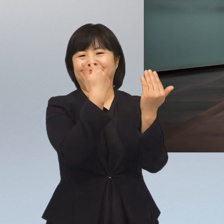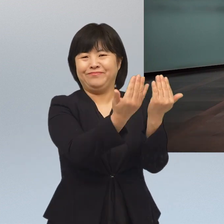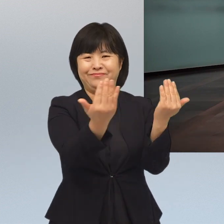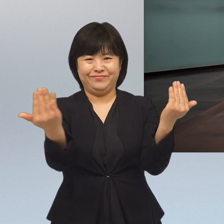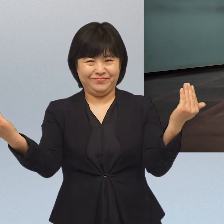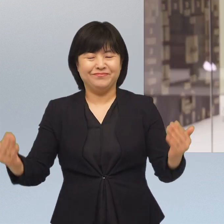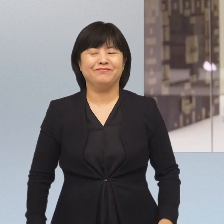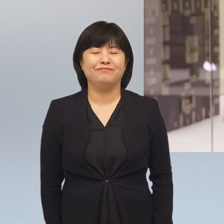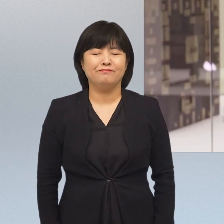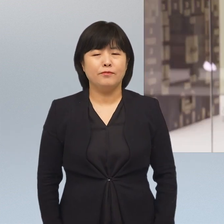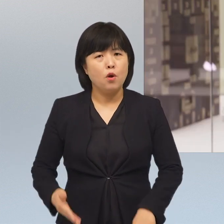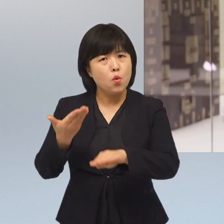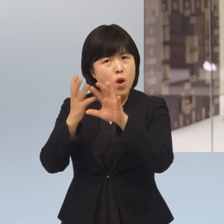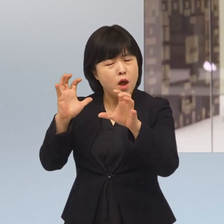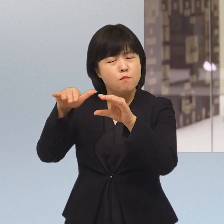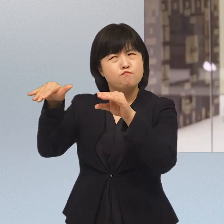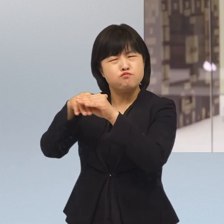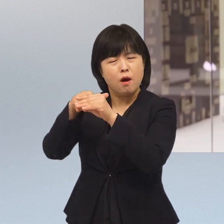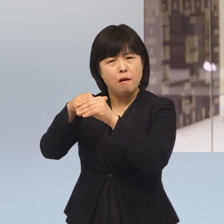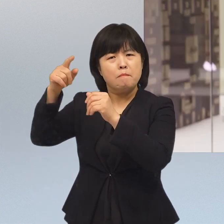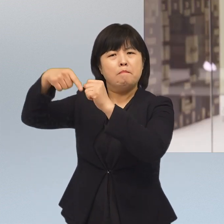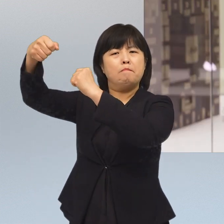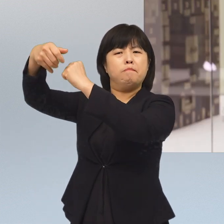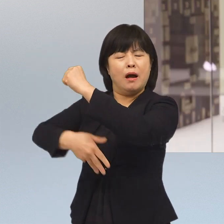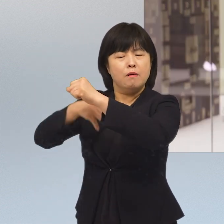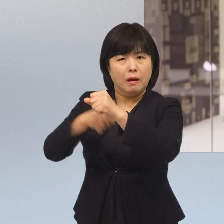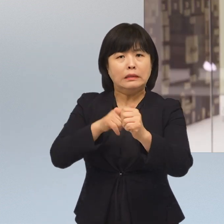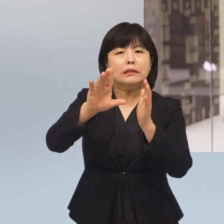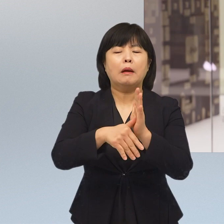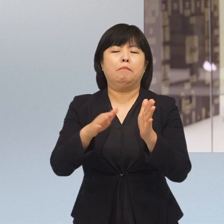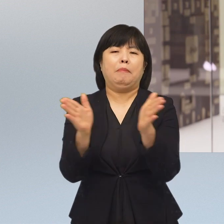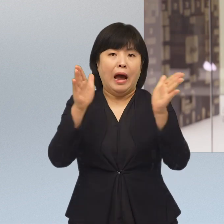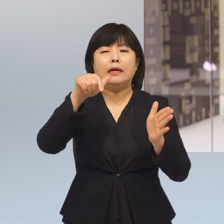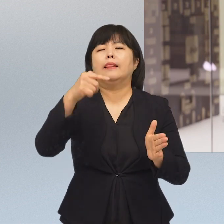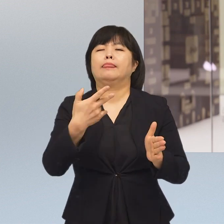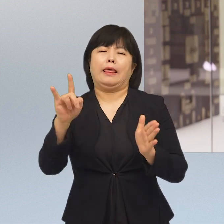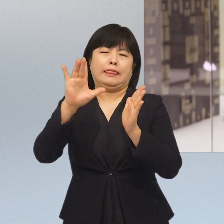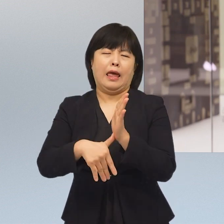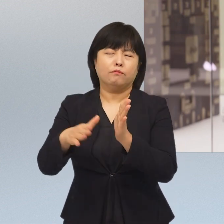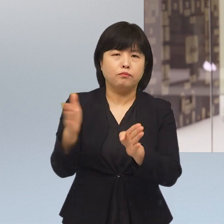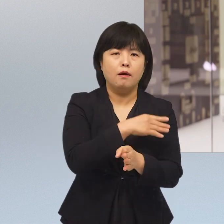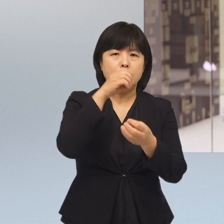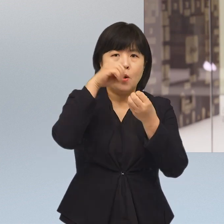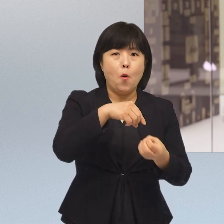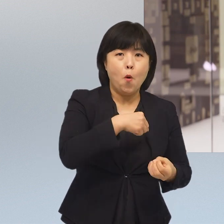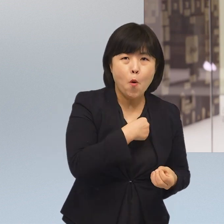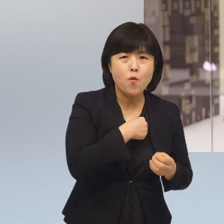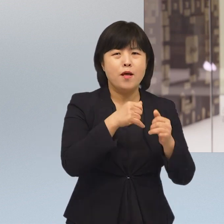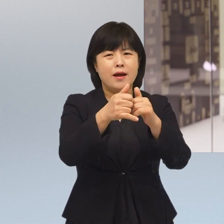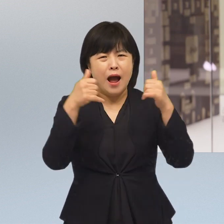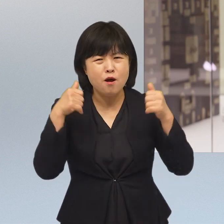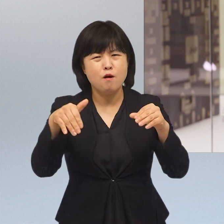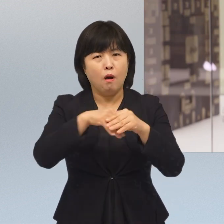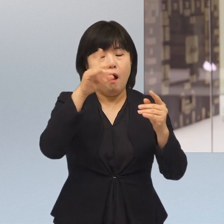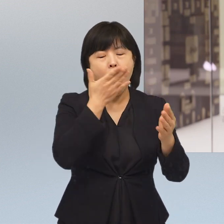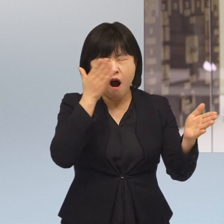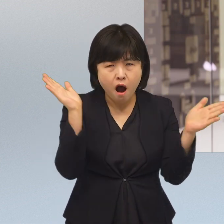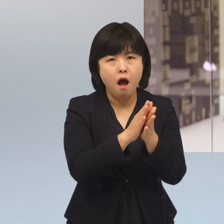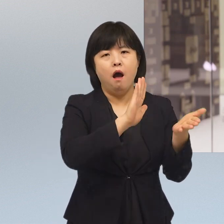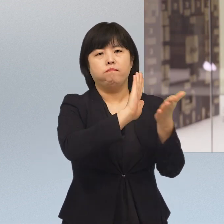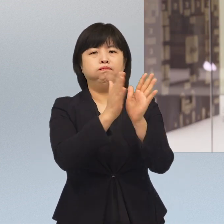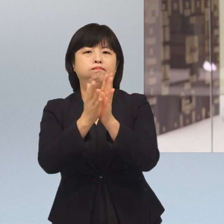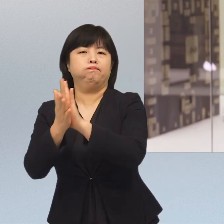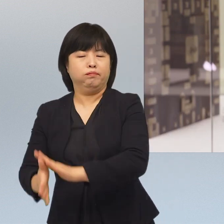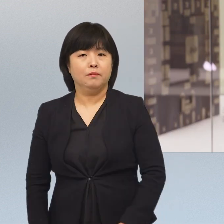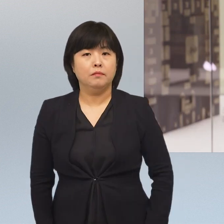관한 전시인데요. 외래의 문화가 들어오게 돼서 이제 근대가 시작이 되면서 전통의 옷, 가구들, 전통의 문화들이